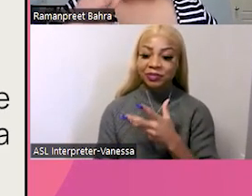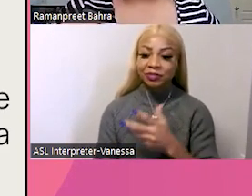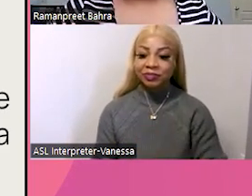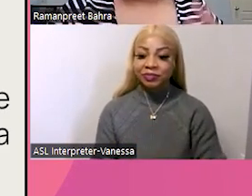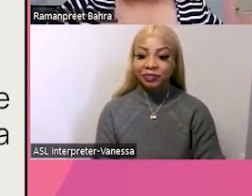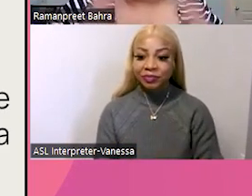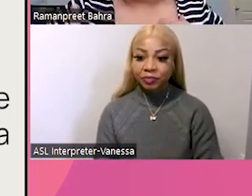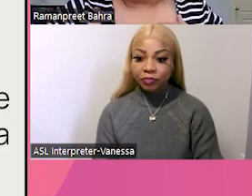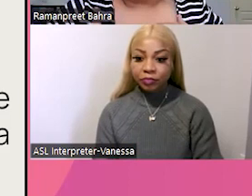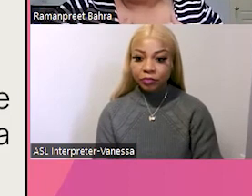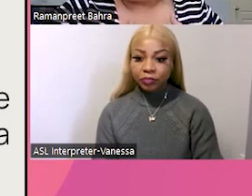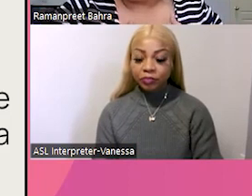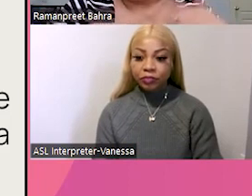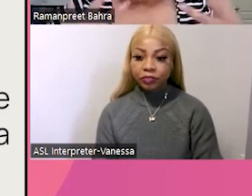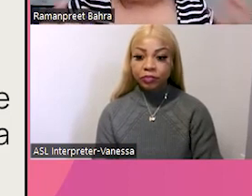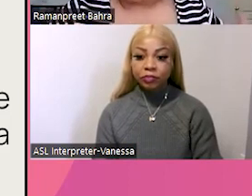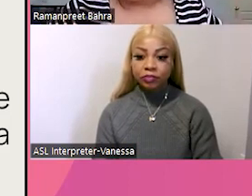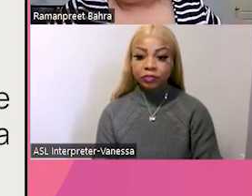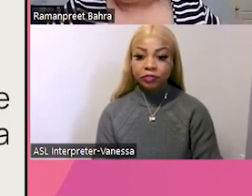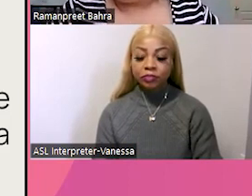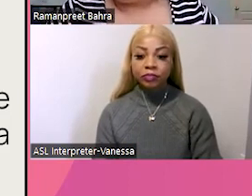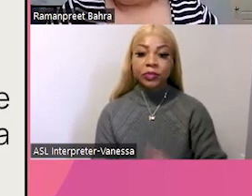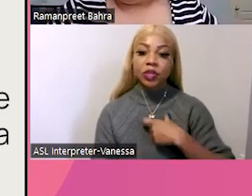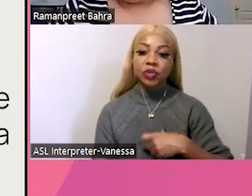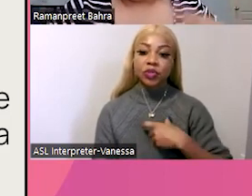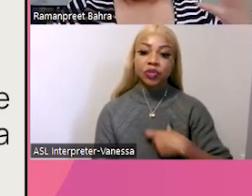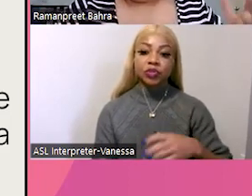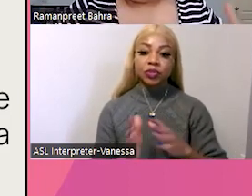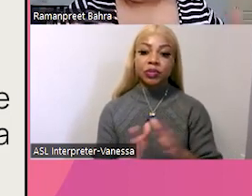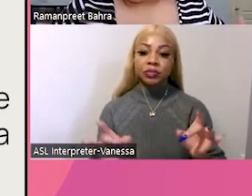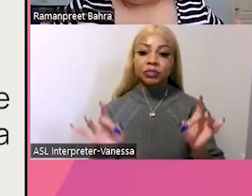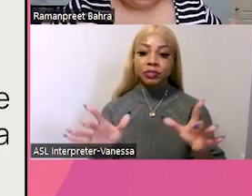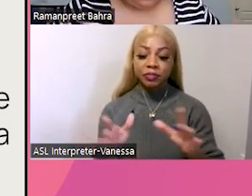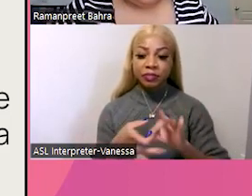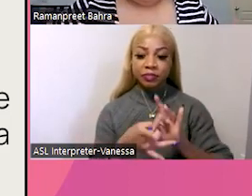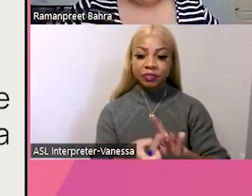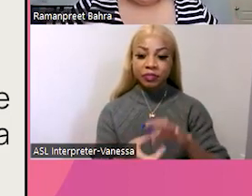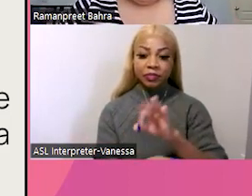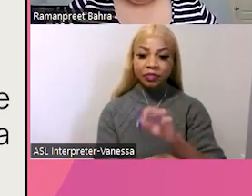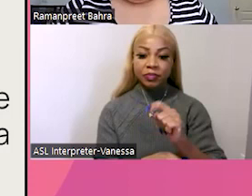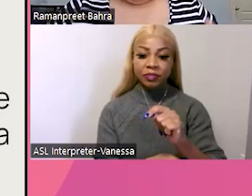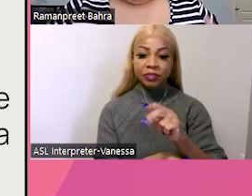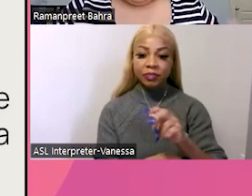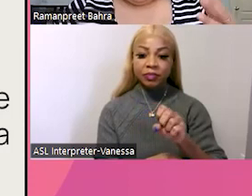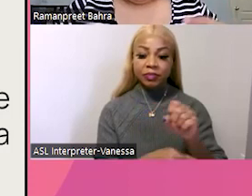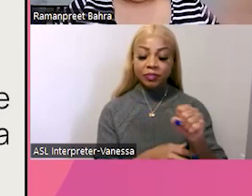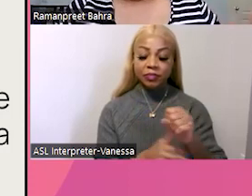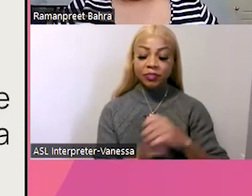Merci. Prochaine diapo. Cela nous amène à la violence fondée sur le sexe en fonction de la